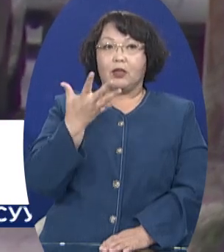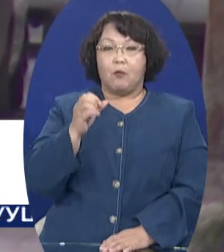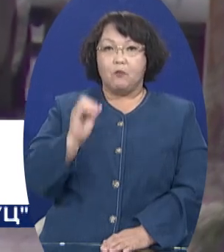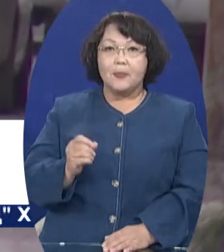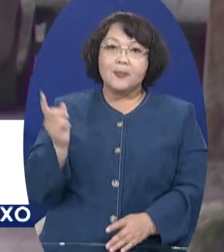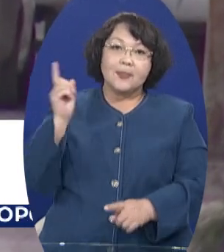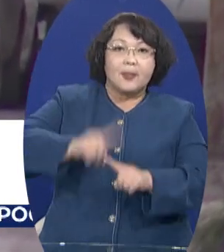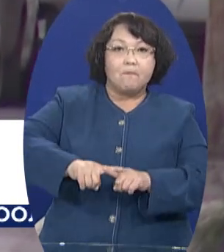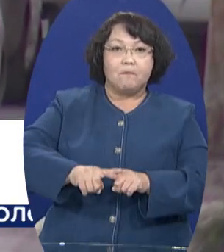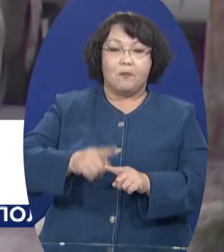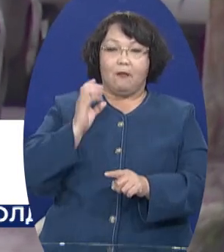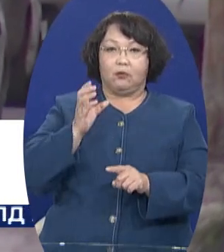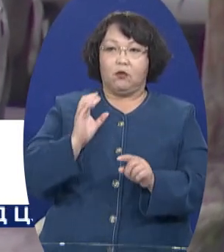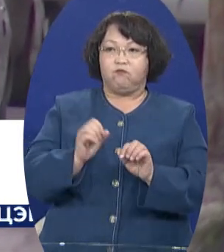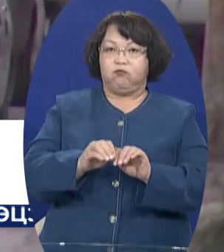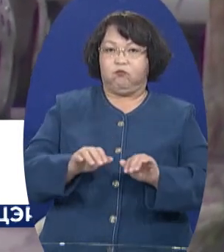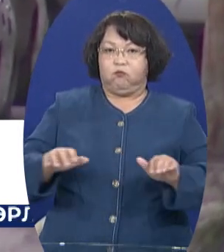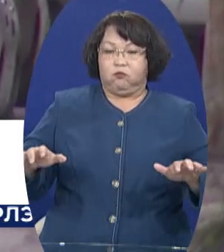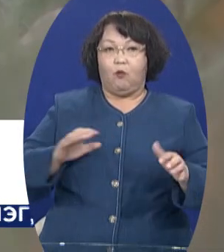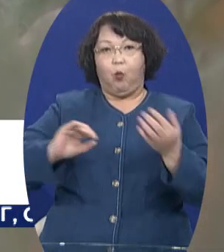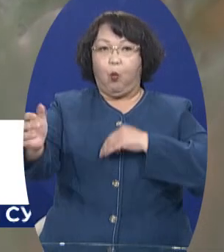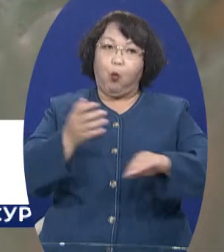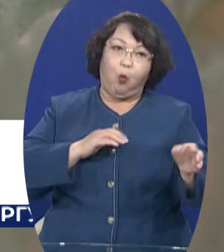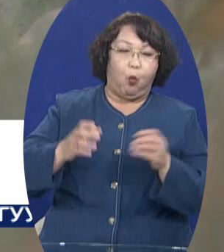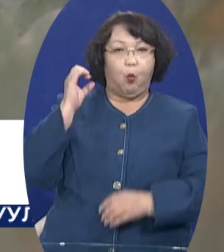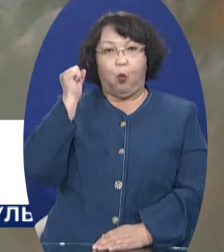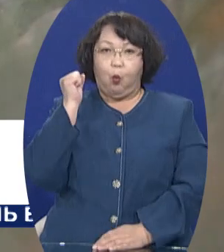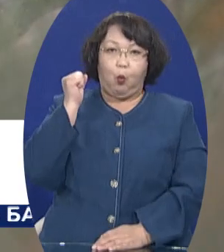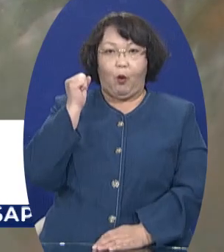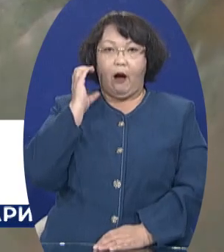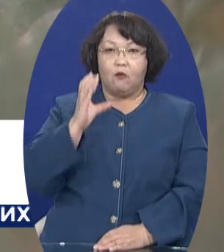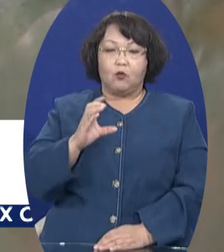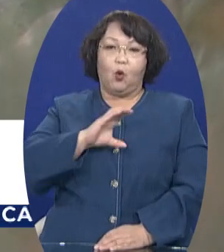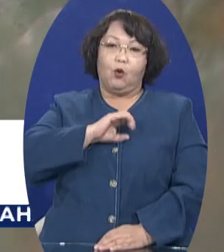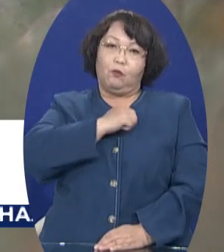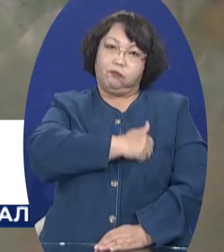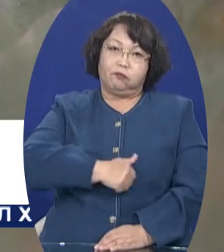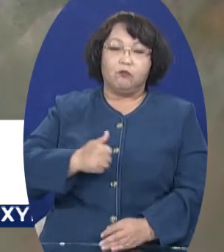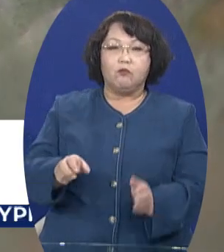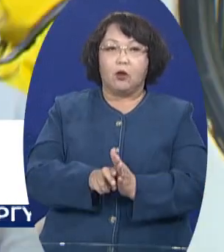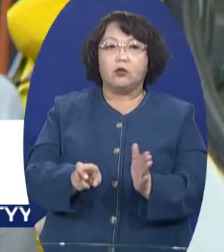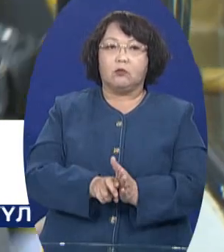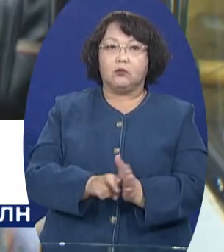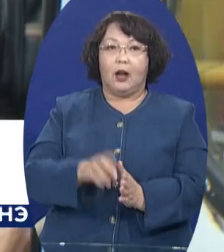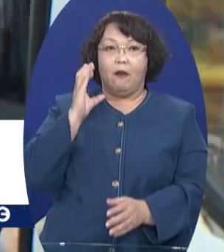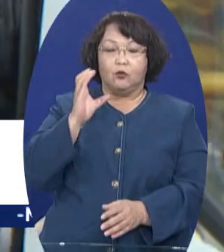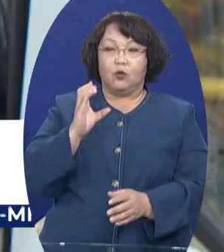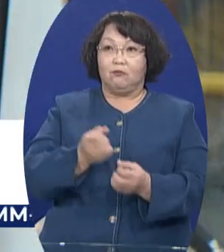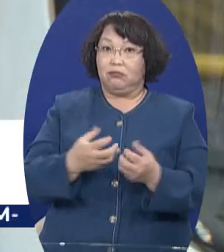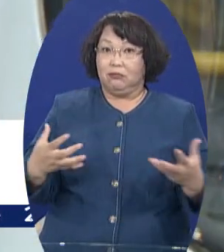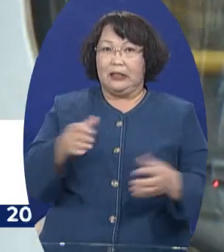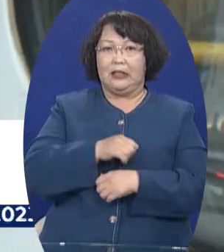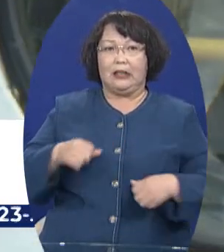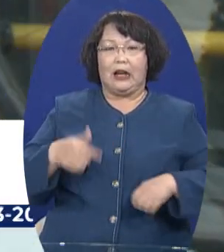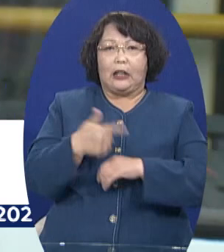гэж байна. Инснээр иргэд нийтийн тээврээр тав тухтай зорчих боломж үүднэ. Түүнчлэн нийтийн тээврийн тоог нэмэгдүүлснээр иргэд автобус удаан